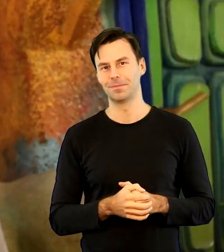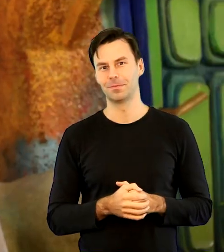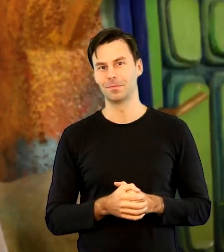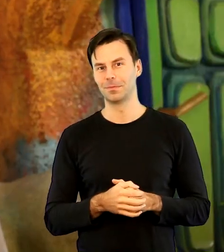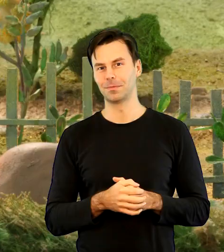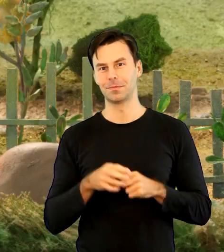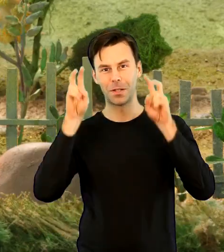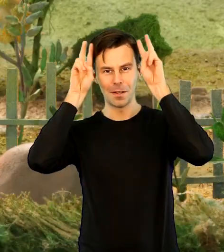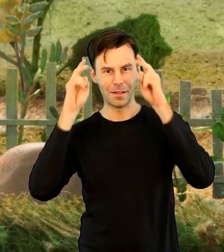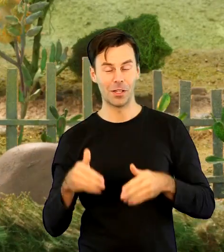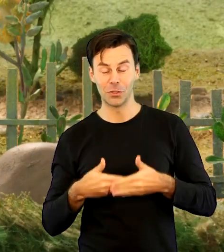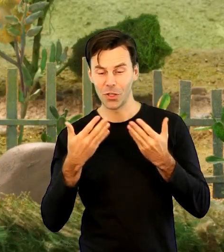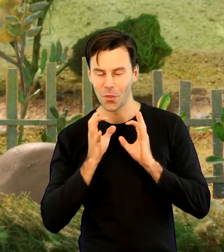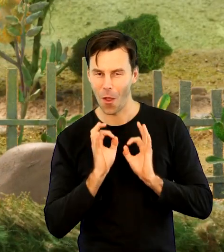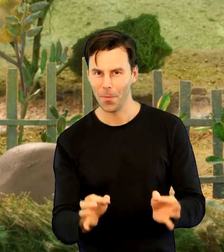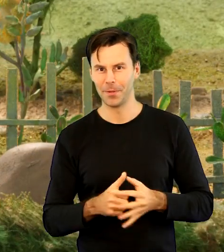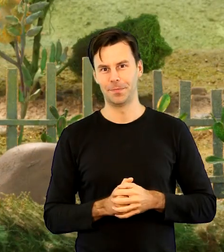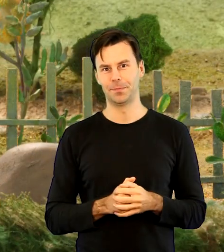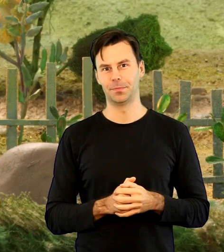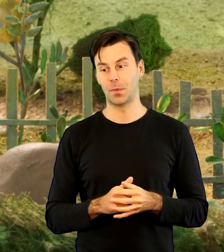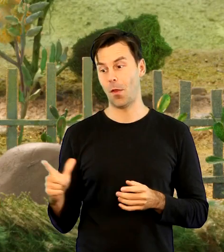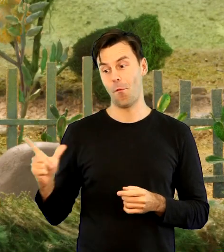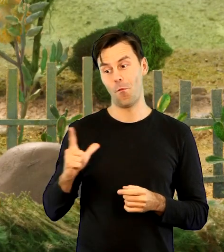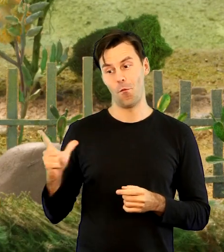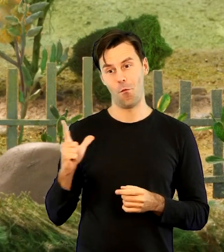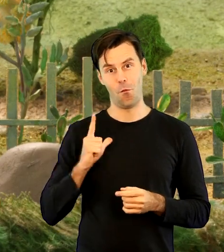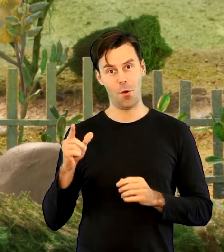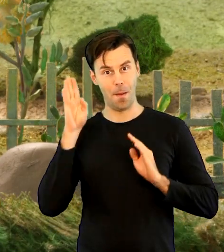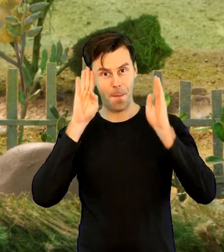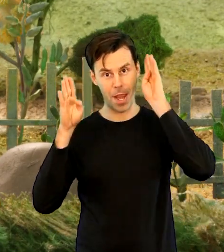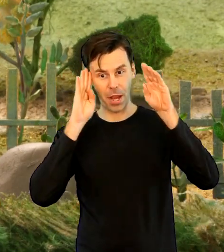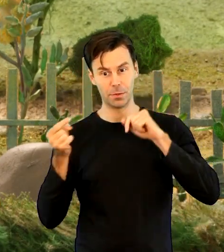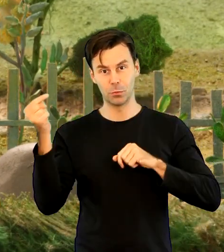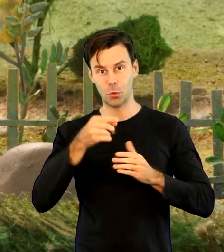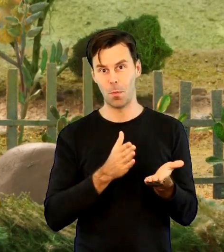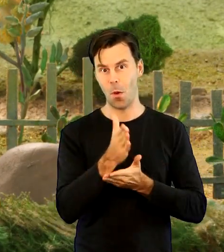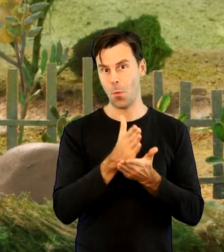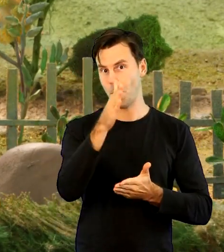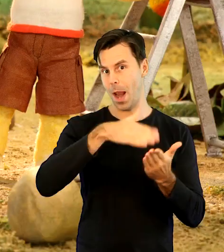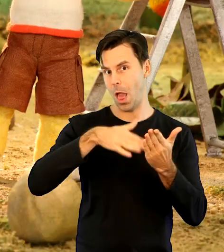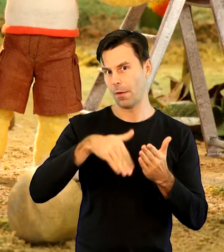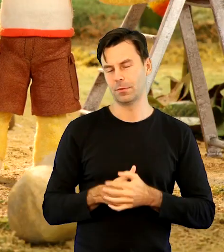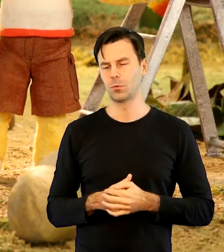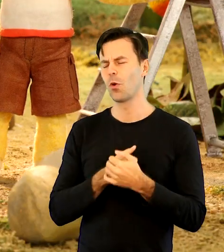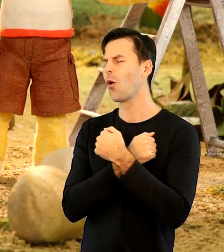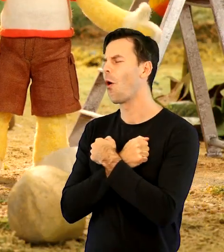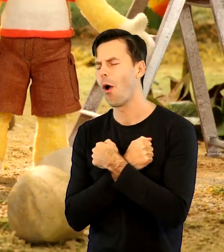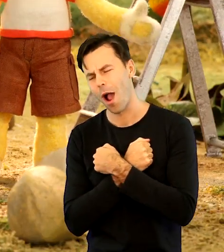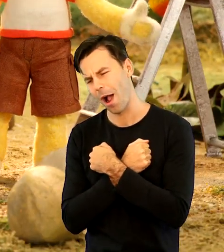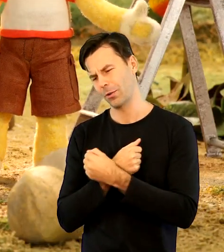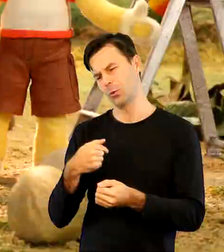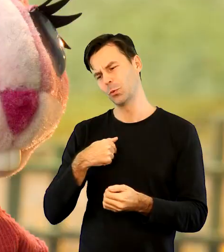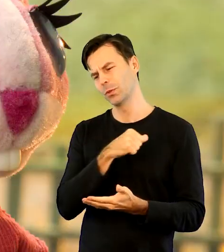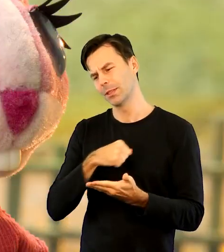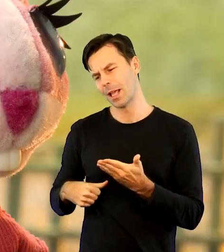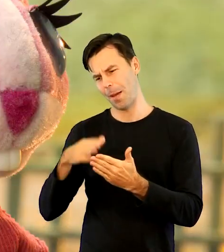O, Usia! Dzień dobry, Parauszku. Przyszliśmy z Benkiem pomóc ci w malowaniu. Kochani jesteście,